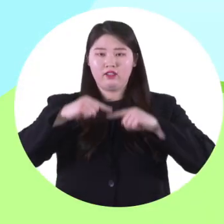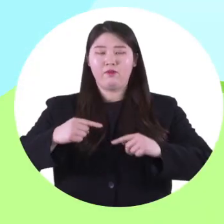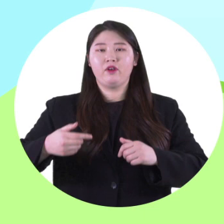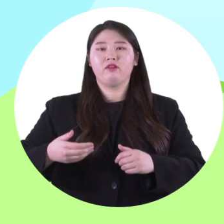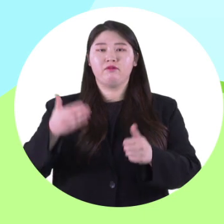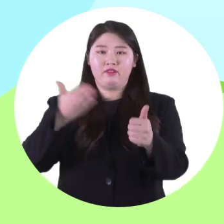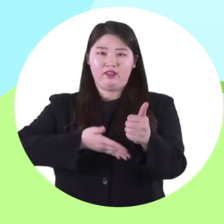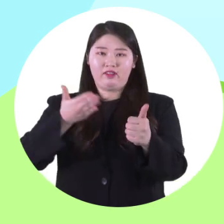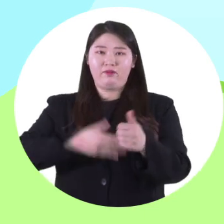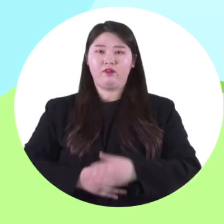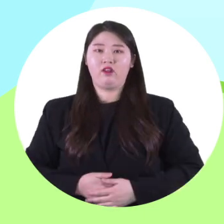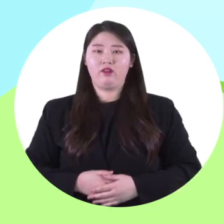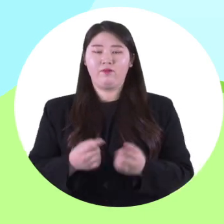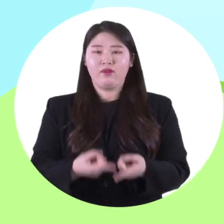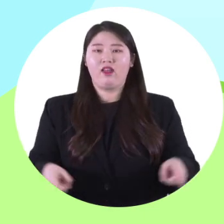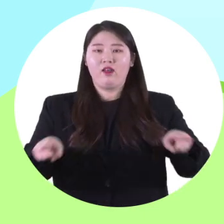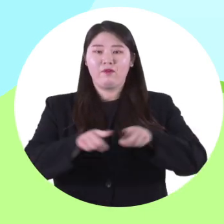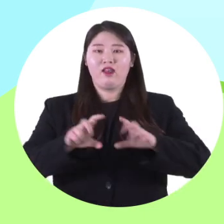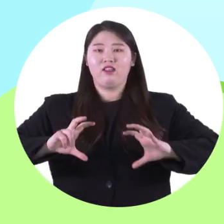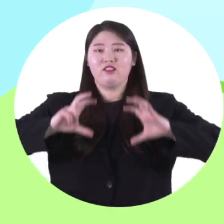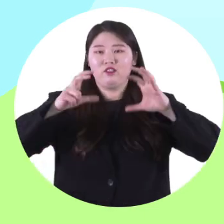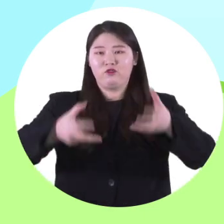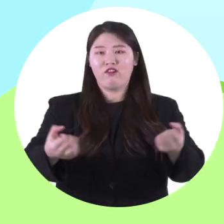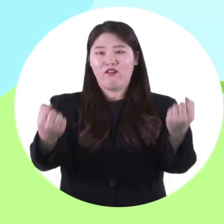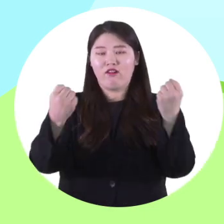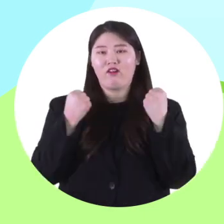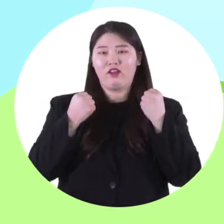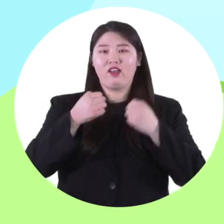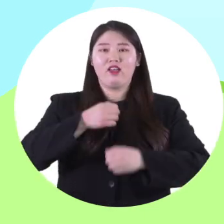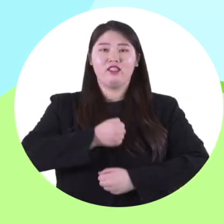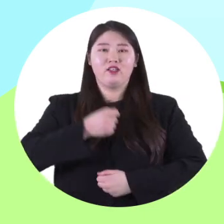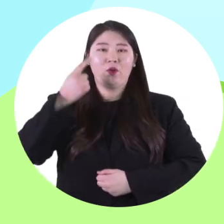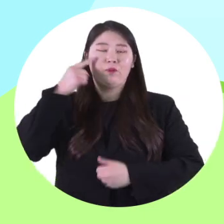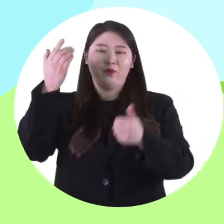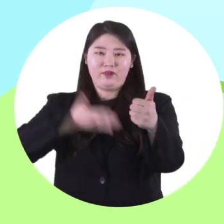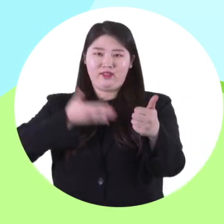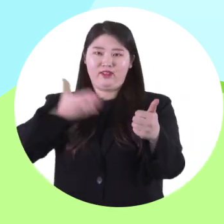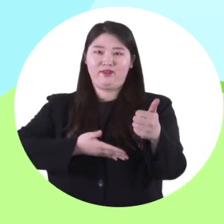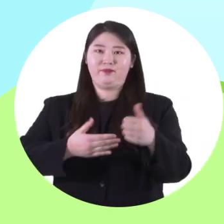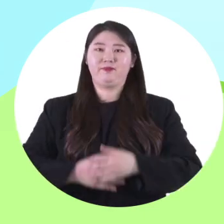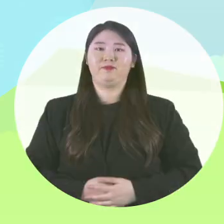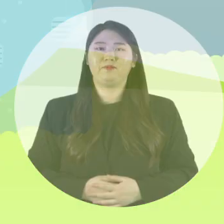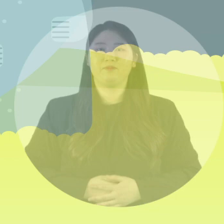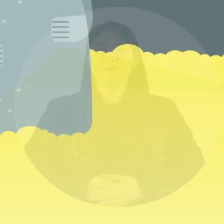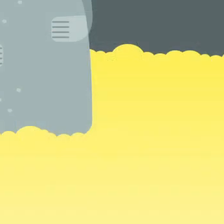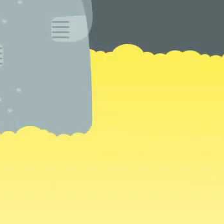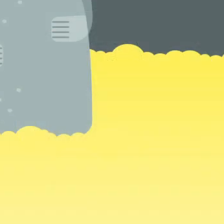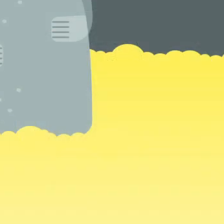동참해주세요. 우리 함께 지구를 건강하게 지켜나가요.